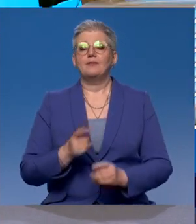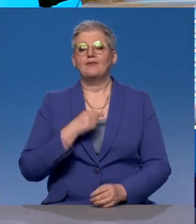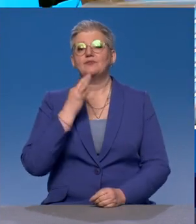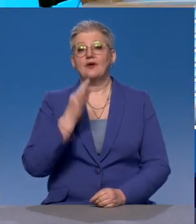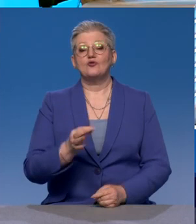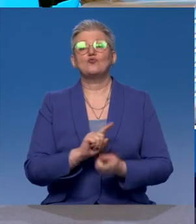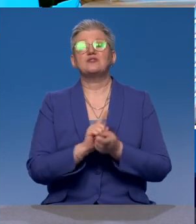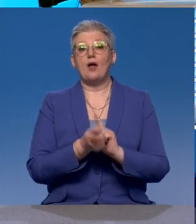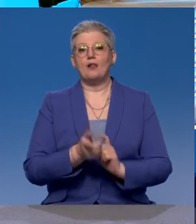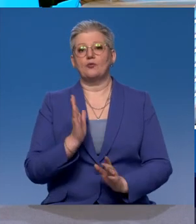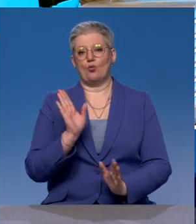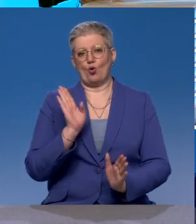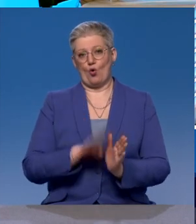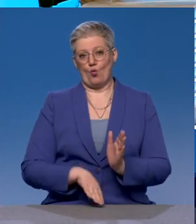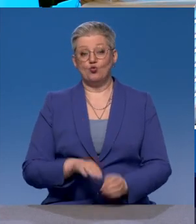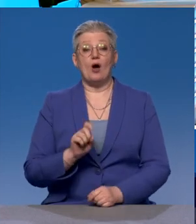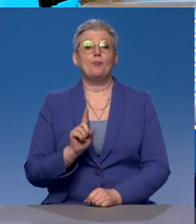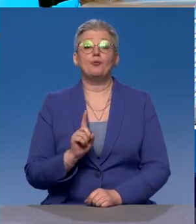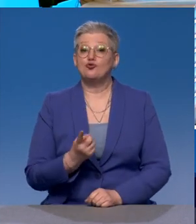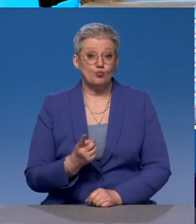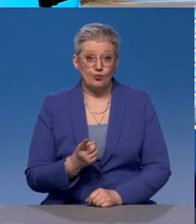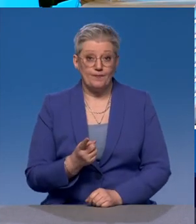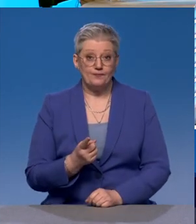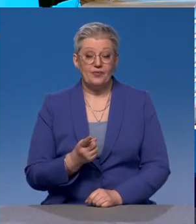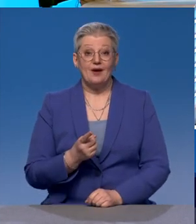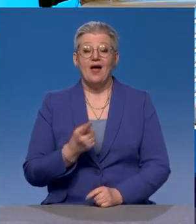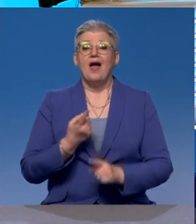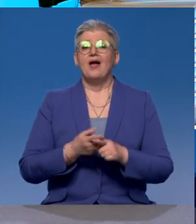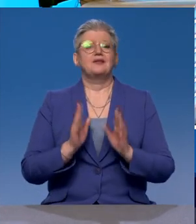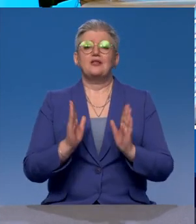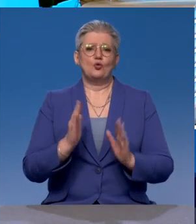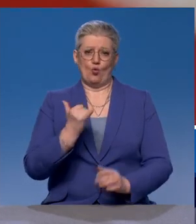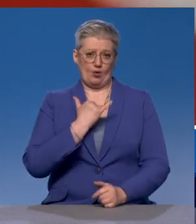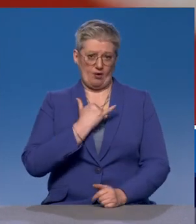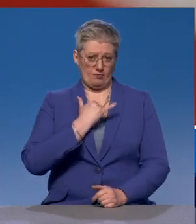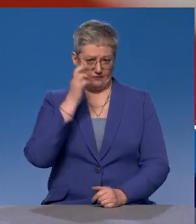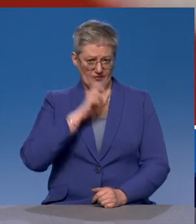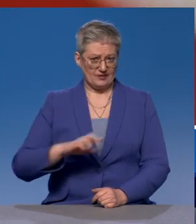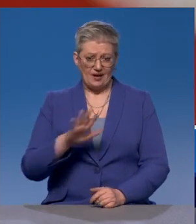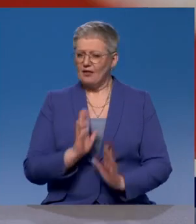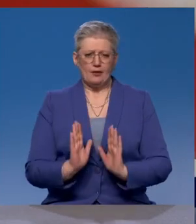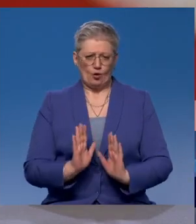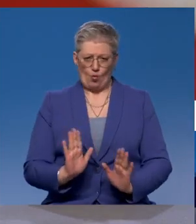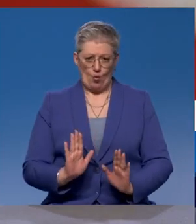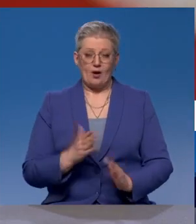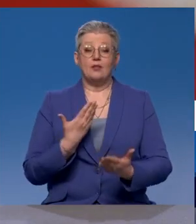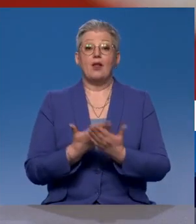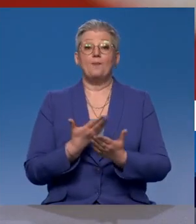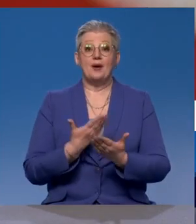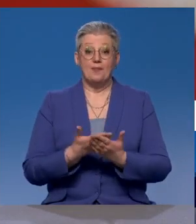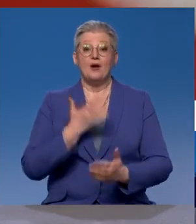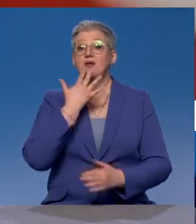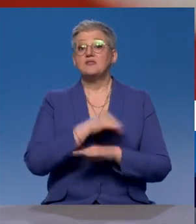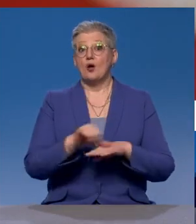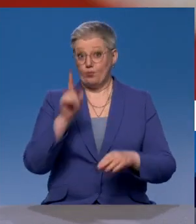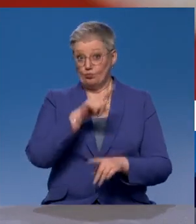хуже. А почему? Потому что это не только в нашей стране. Это не только в нашей стране. Например, и за рубежом